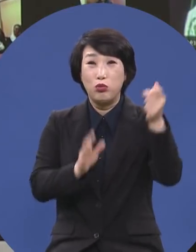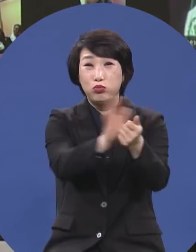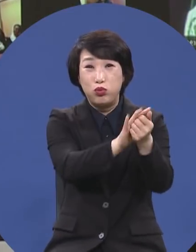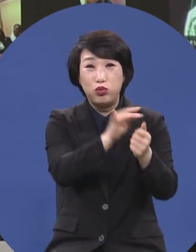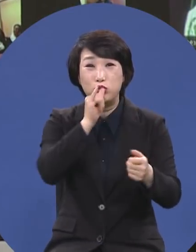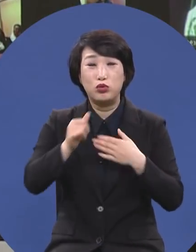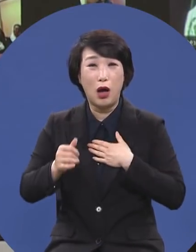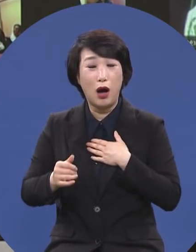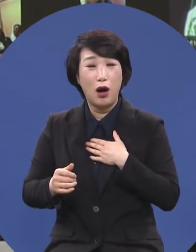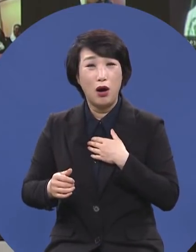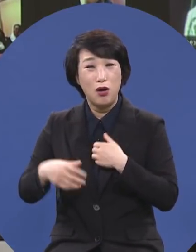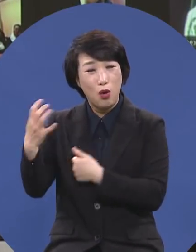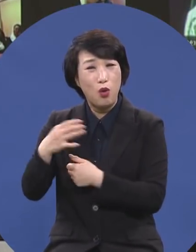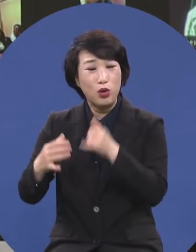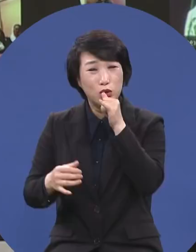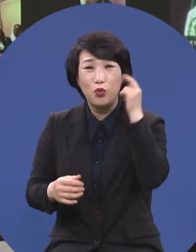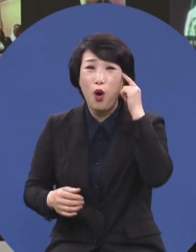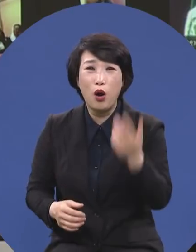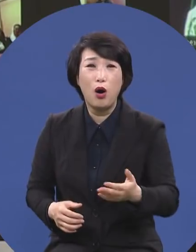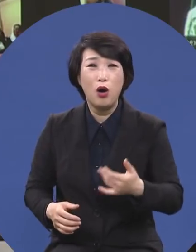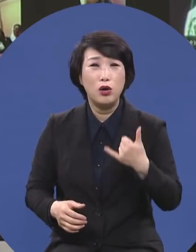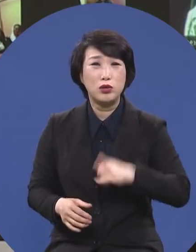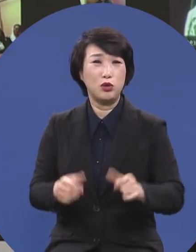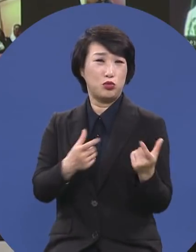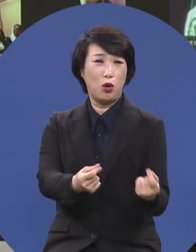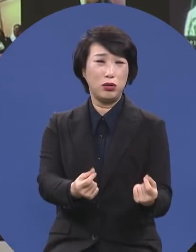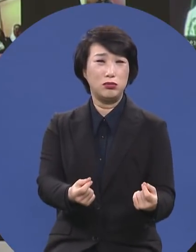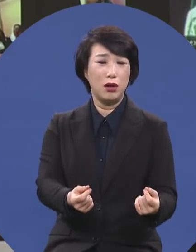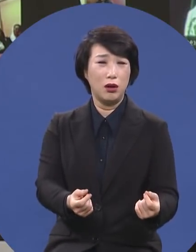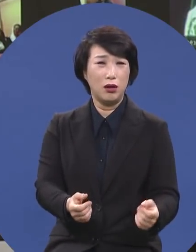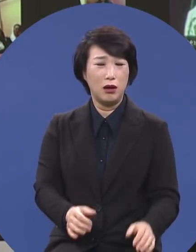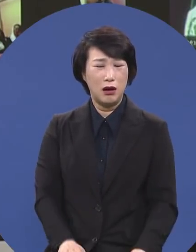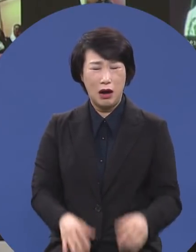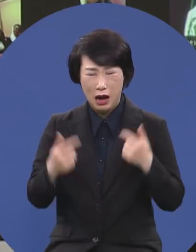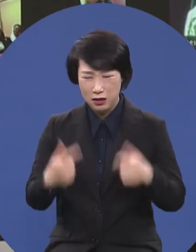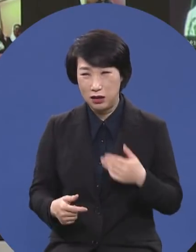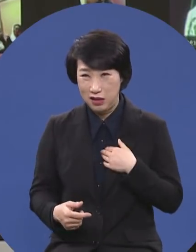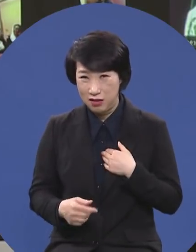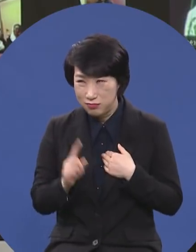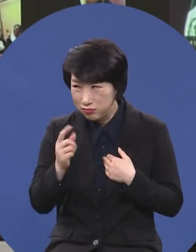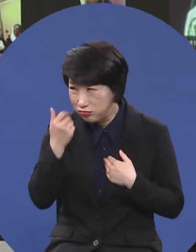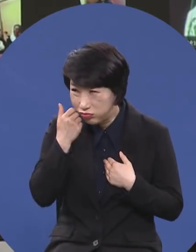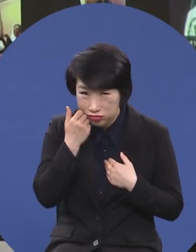되는가? 그래서 항상 제가 주워온 사람처럼 고민을 많이